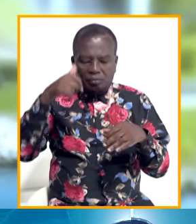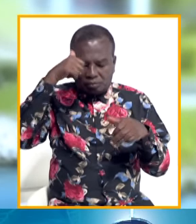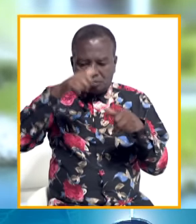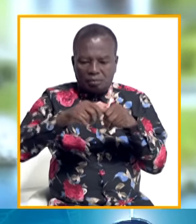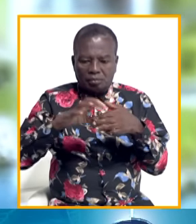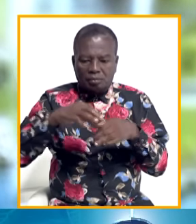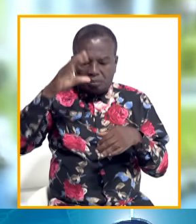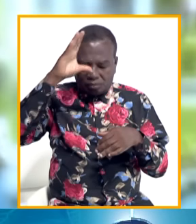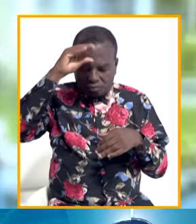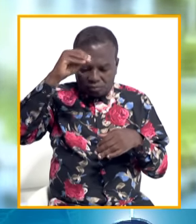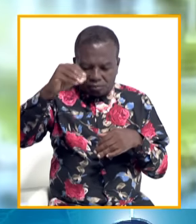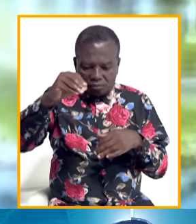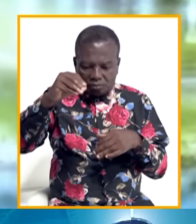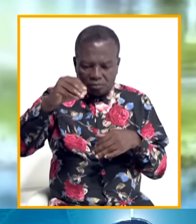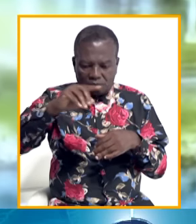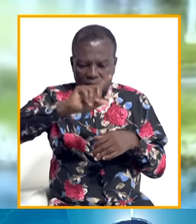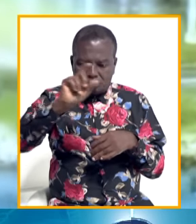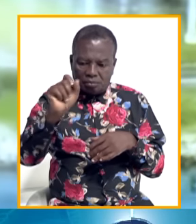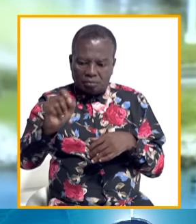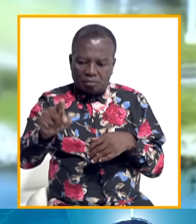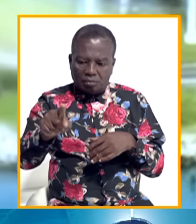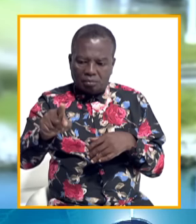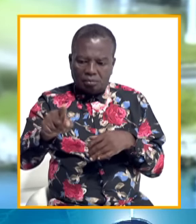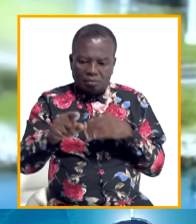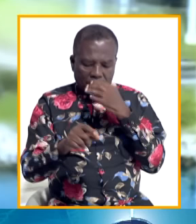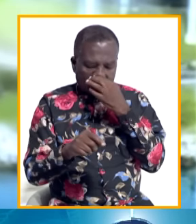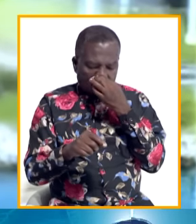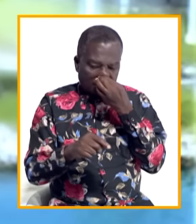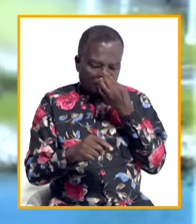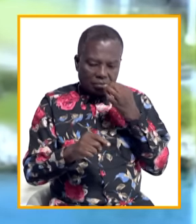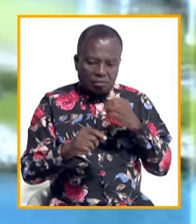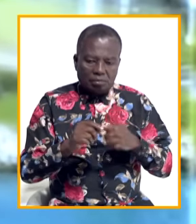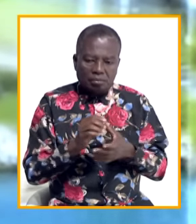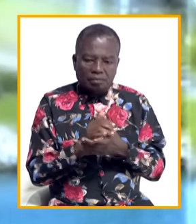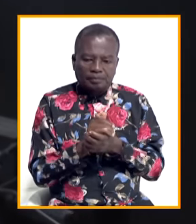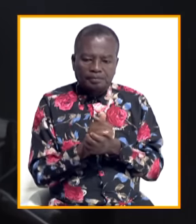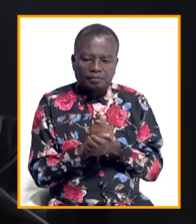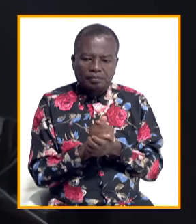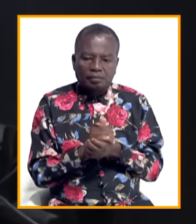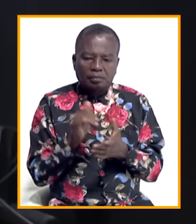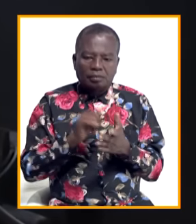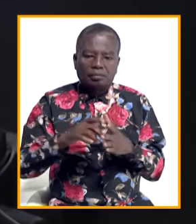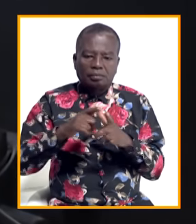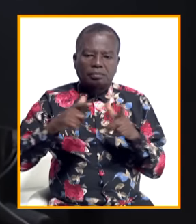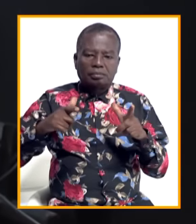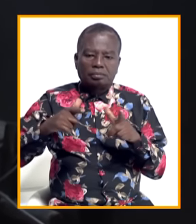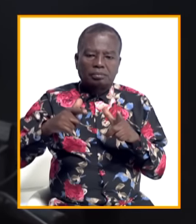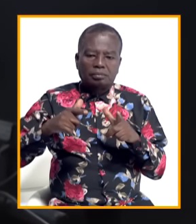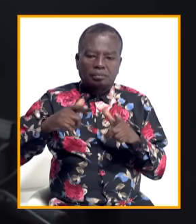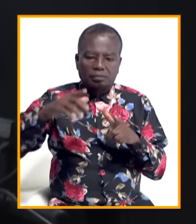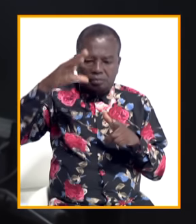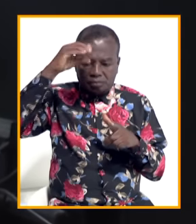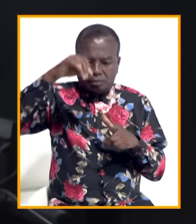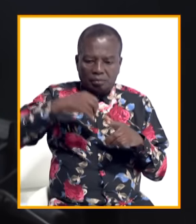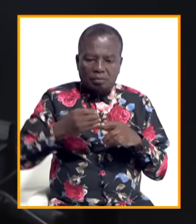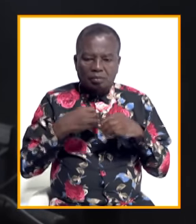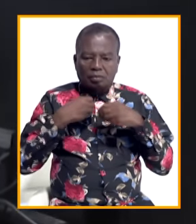l'homme? Alexis Ouédraogo a tendu son micro à ceux qui l'ont côtoyé. Regardons. C'est un grand homme que nous venons de